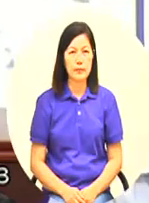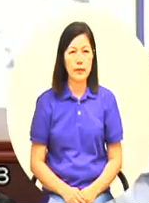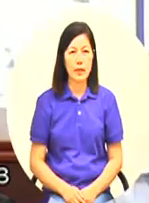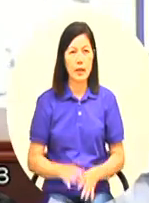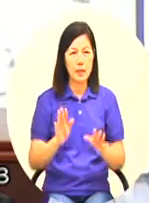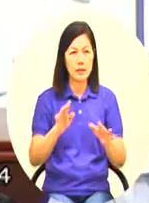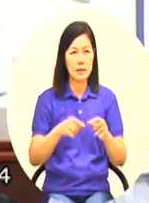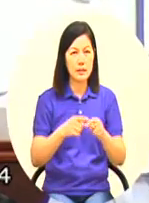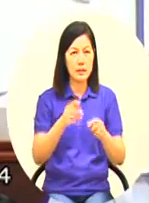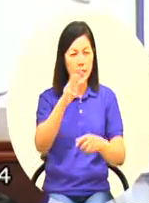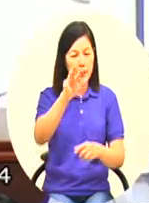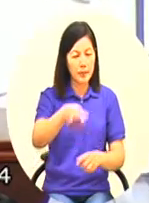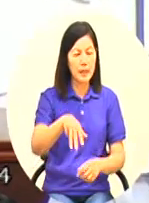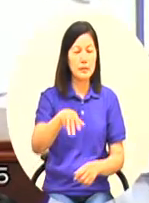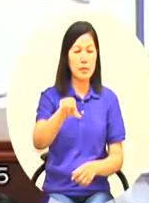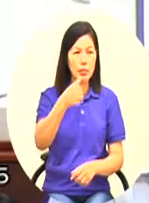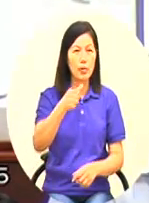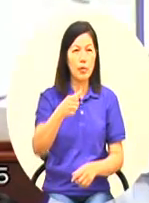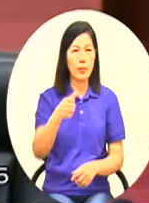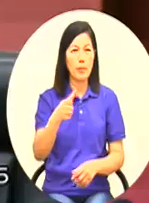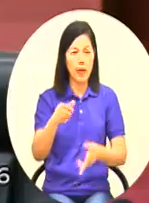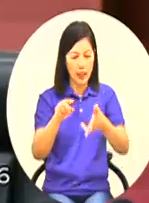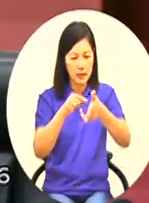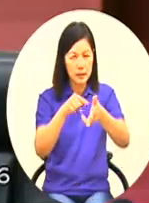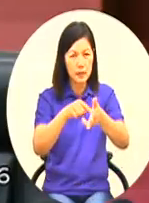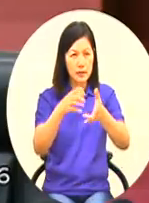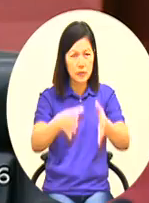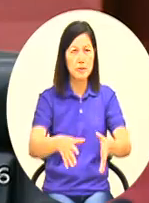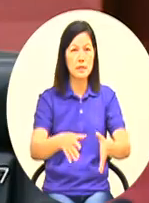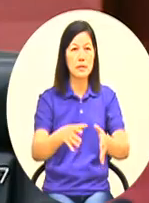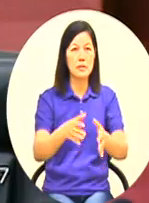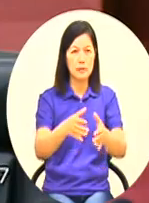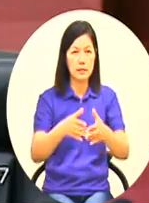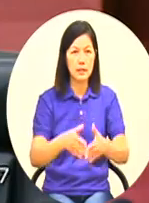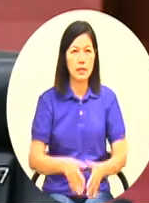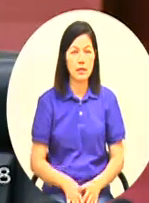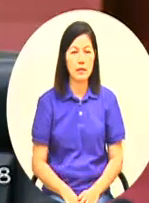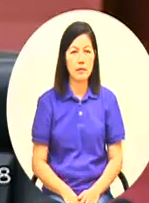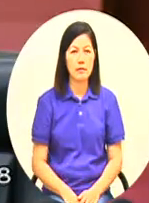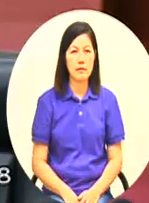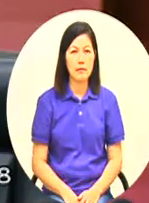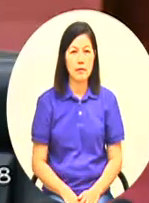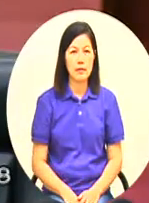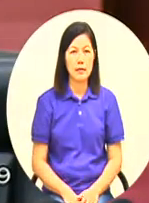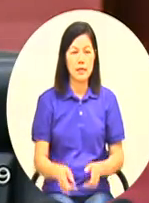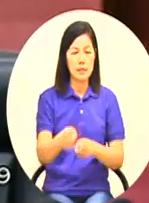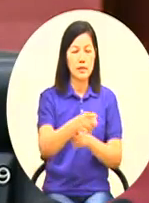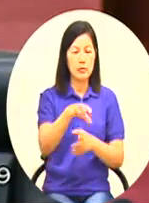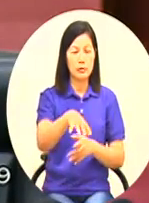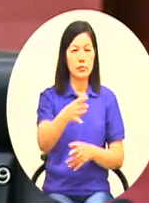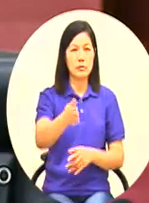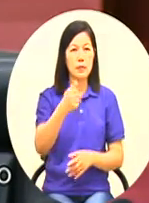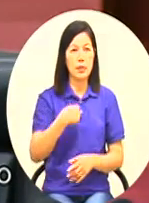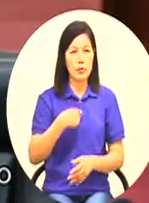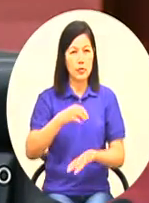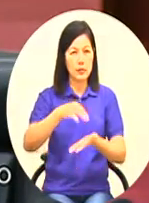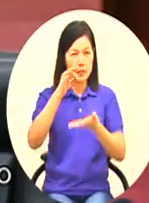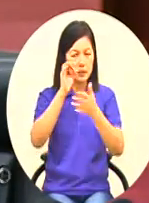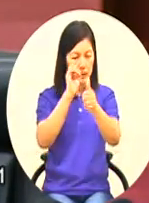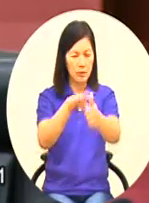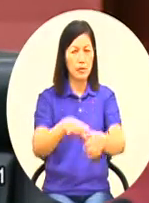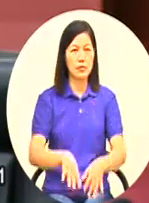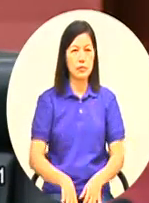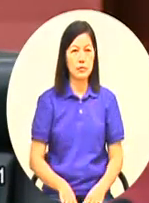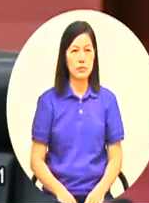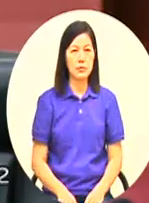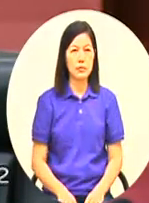近8500基。 因为时间的关系，点点，你顺便带我答不？ 是。 啊，那个消防局局长吼，我是个建议啦。好，咱公司